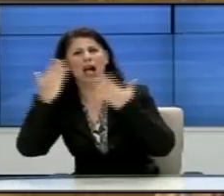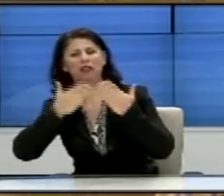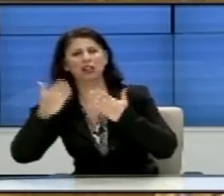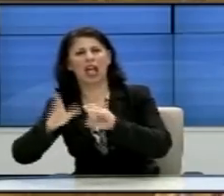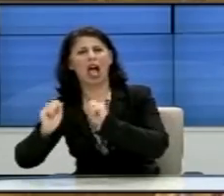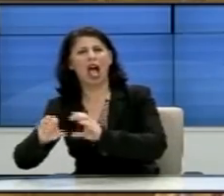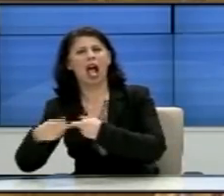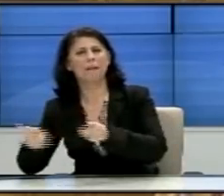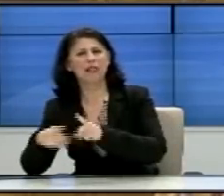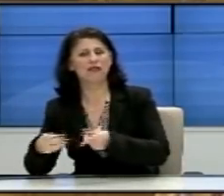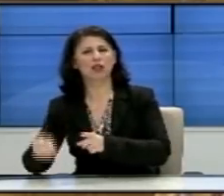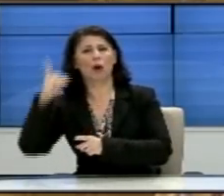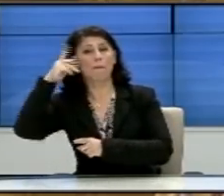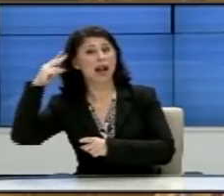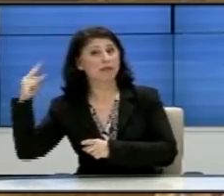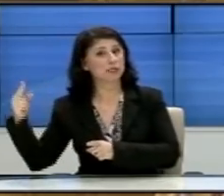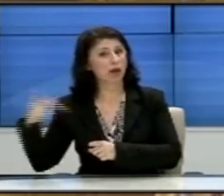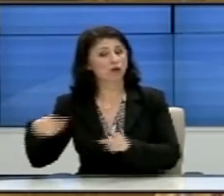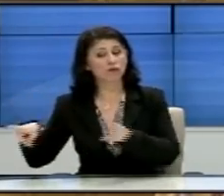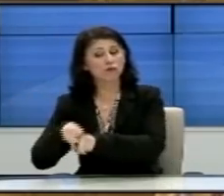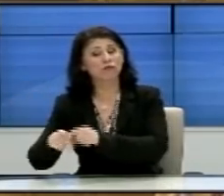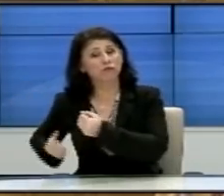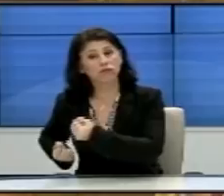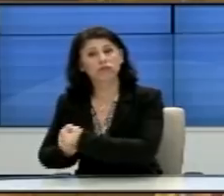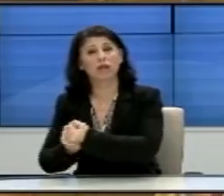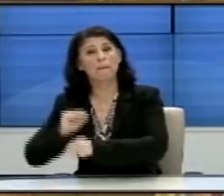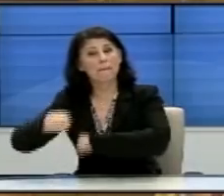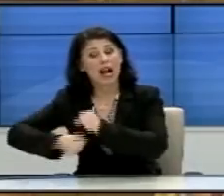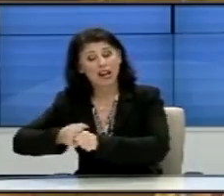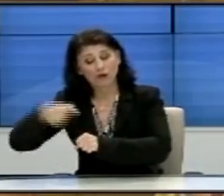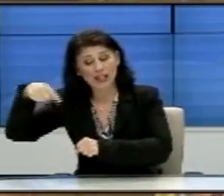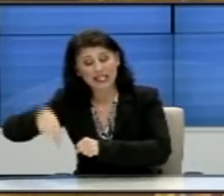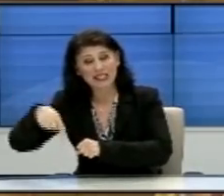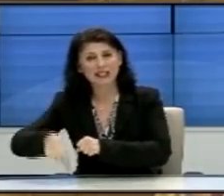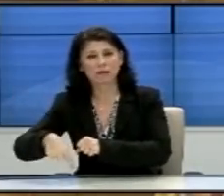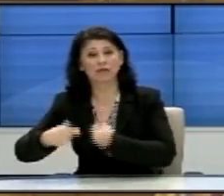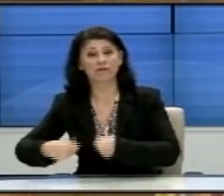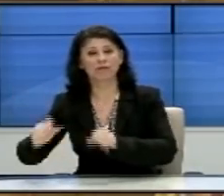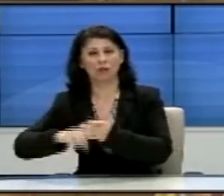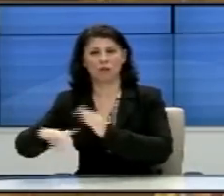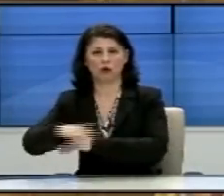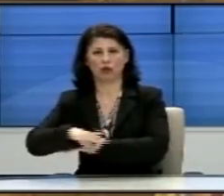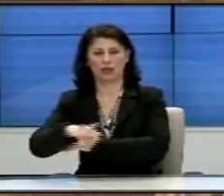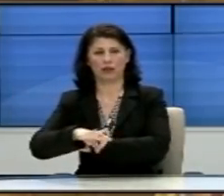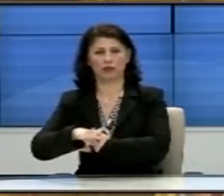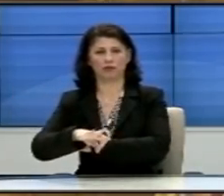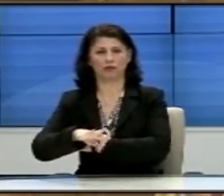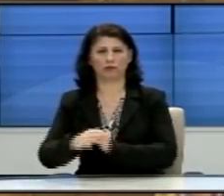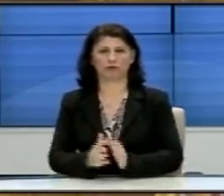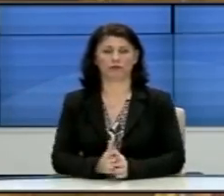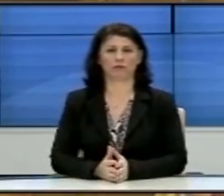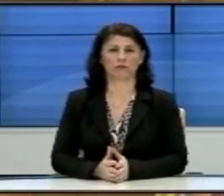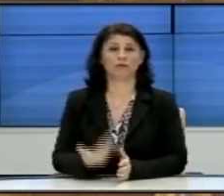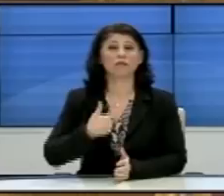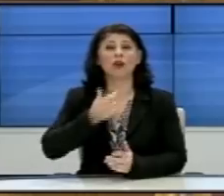μαθητές, τους εκπαιδευτικούς, τους πανεπιστημιακούς που παλεύουν και σήμερα ενάντια στο νομοσχέδιό σας.